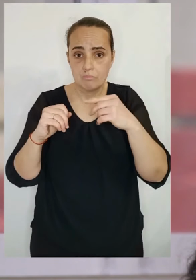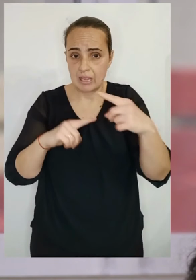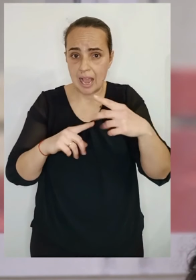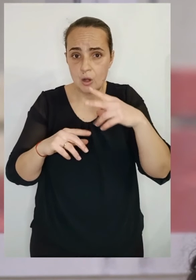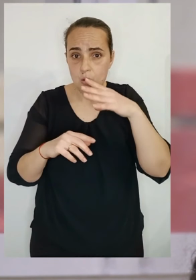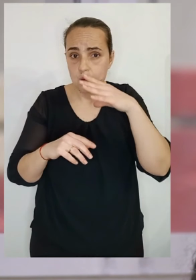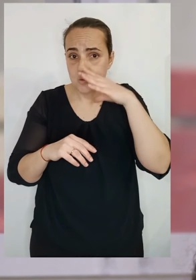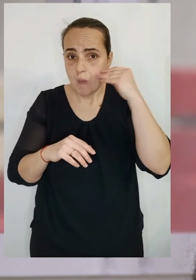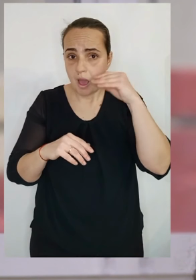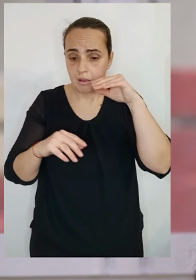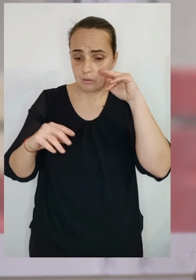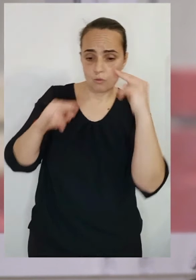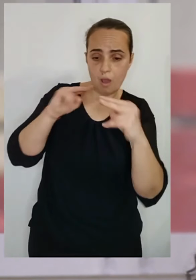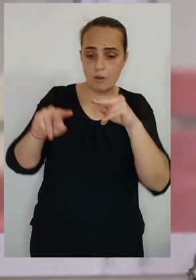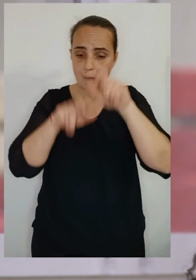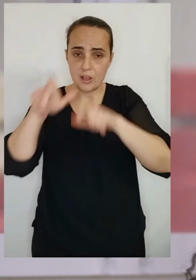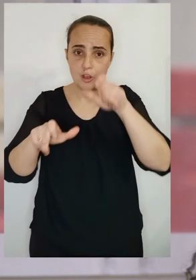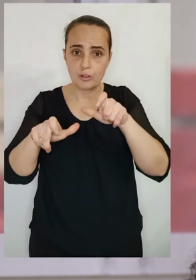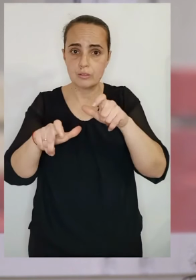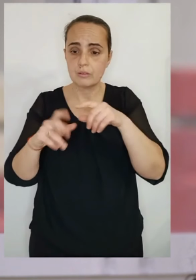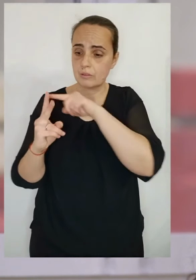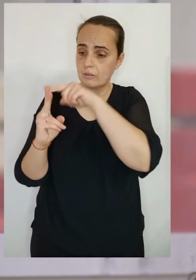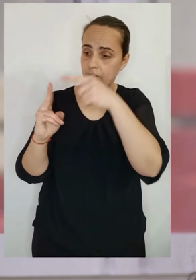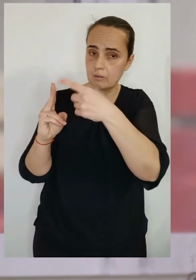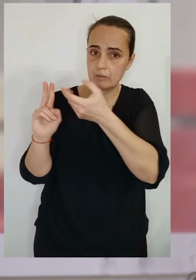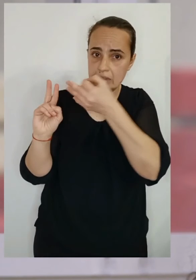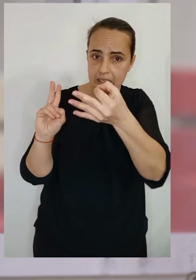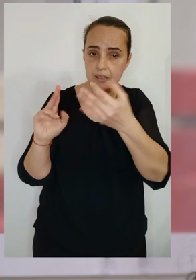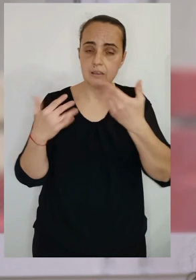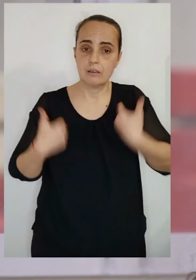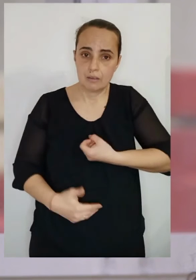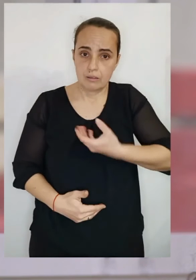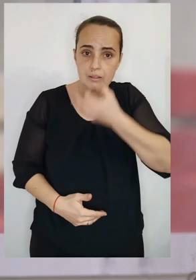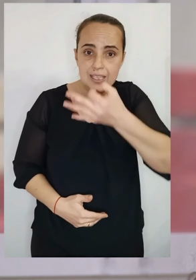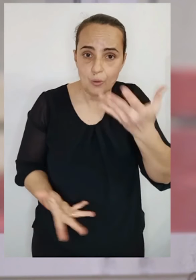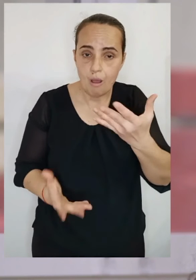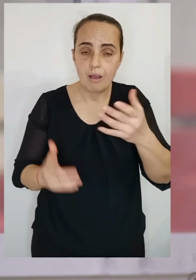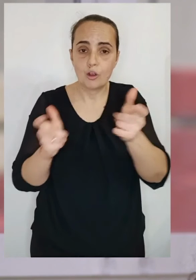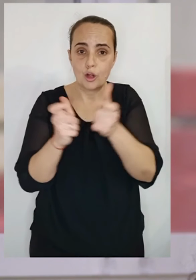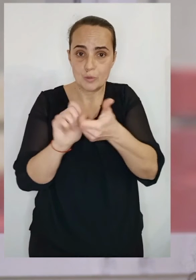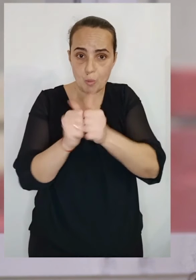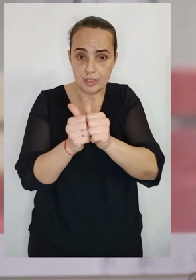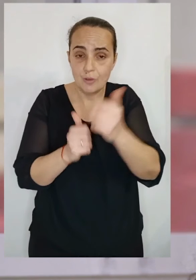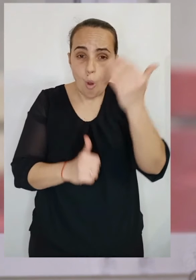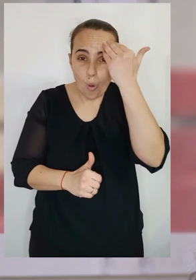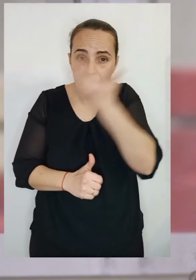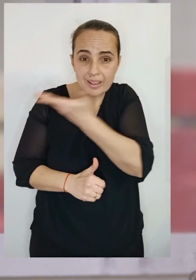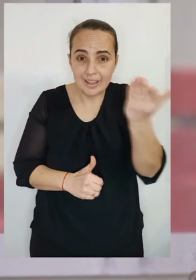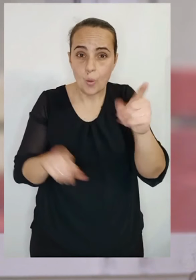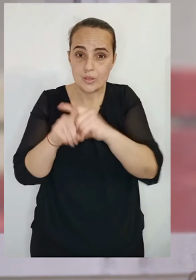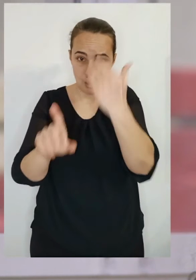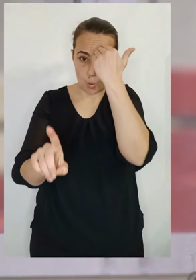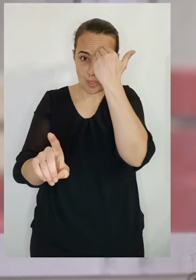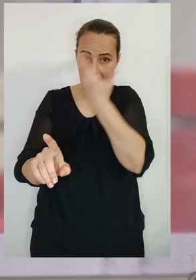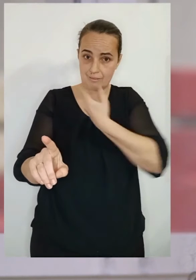humaine. Et vous avez vu là, en fait, ce que disent Arnaud, ce que dit Zineb et ce que je dis, c'est qu'en fait, nos clubs sportifs, on les connaît tous et ils nous connaissent